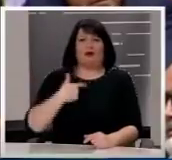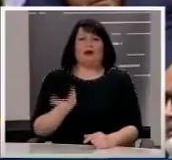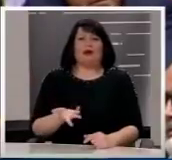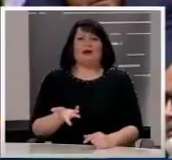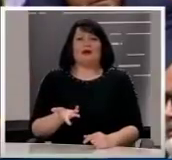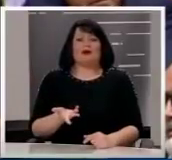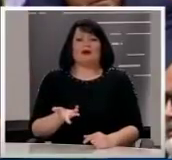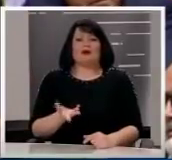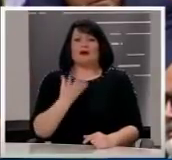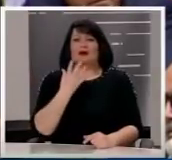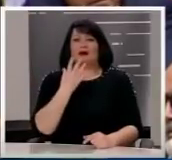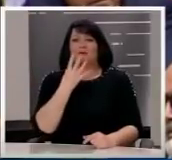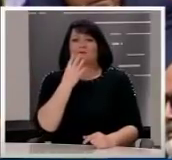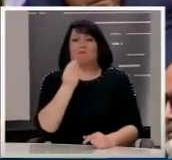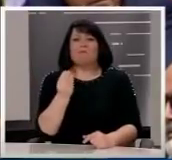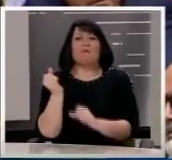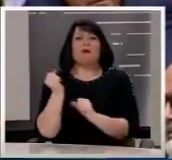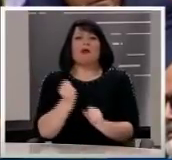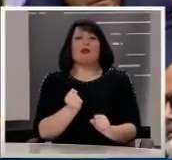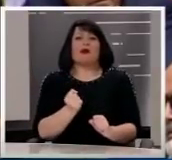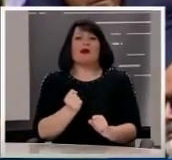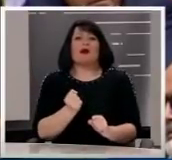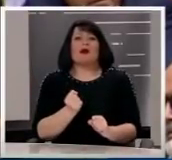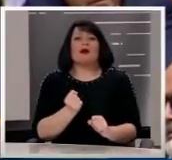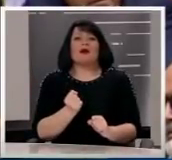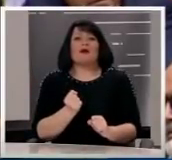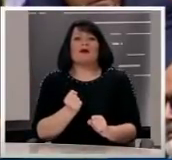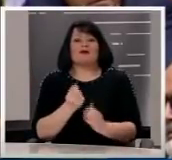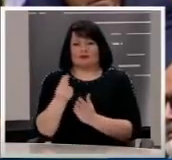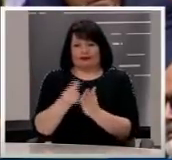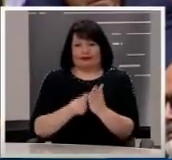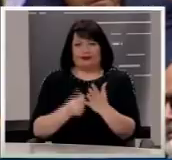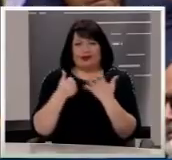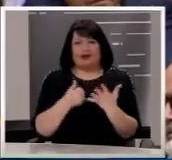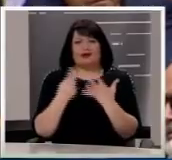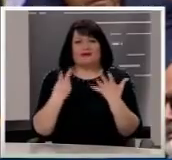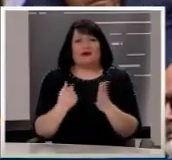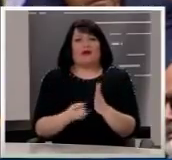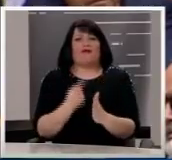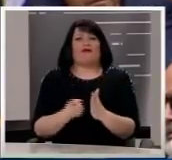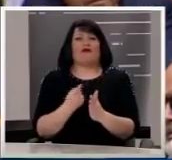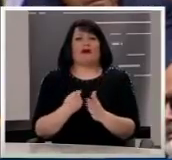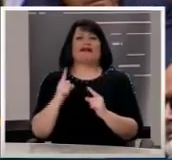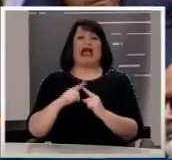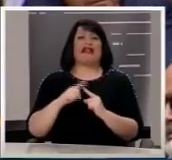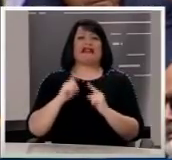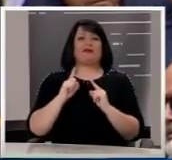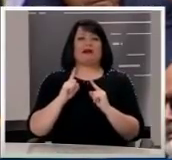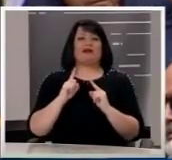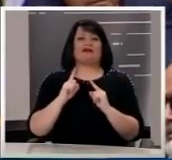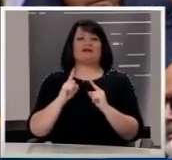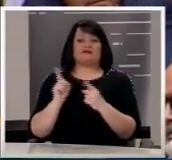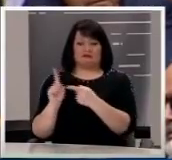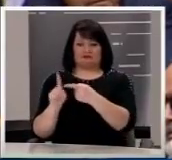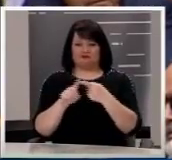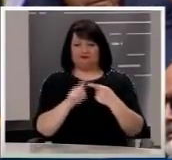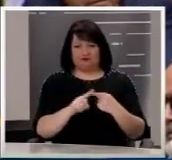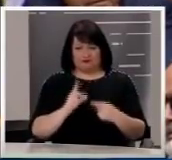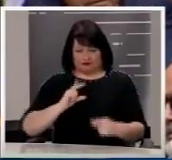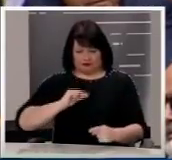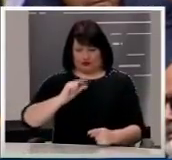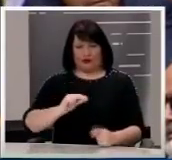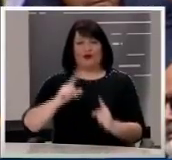Ο κ. Παπανδρέου είχε κάνει, αν όχι δεκάδες, 6-7 συναντήσεις, άτυπες, όπως και εγώ άτυπη έκανα,